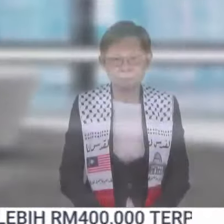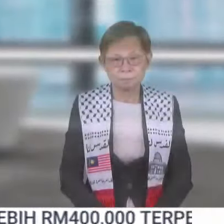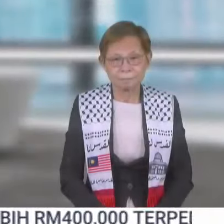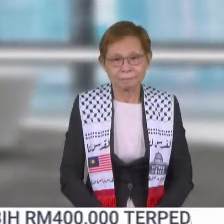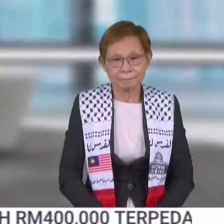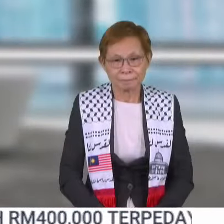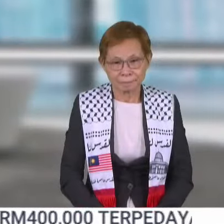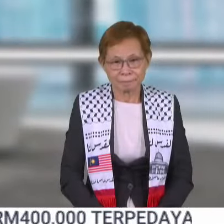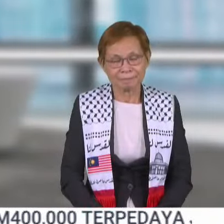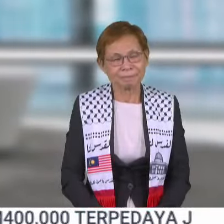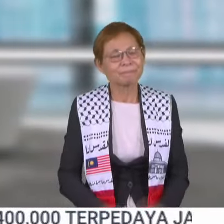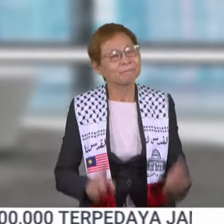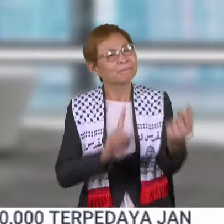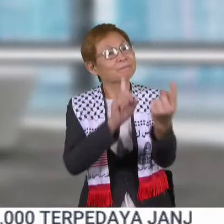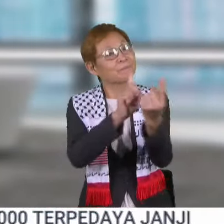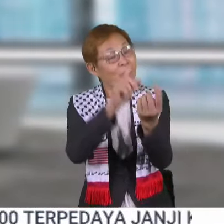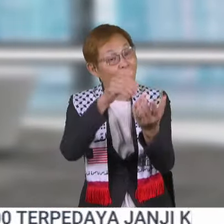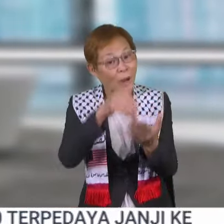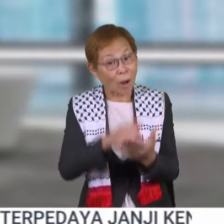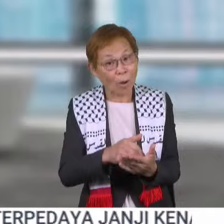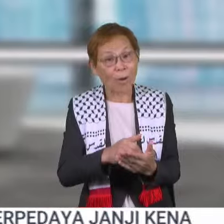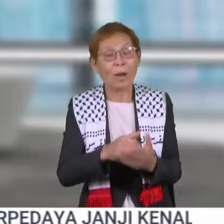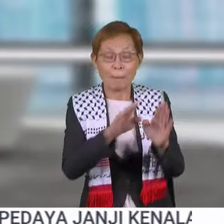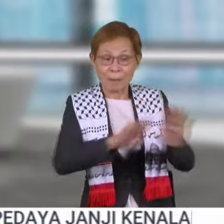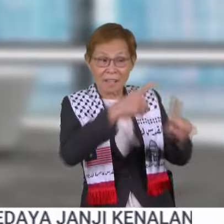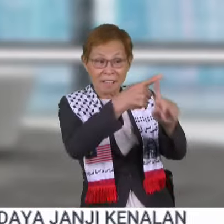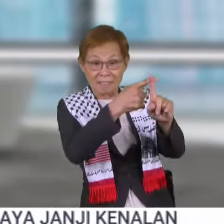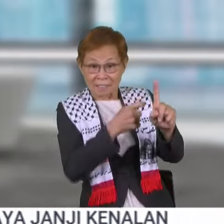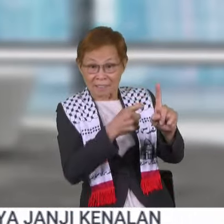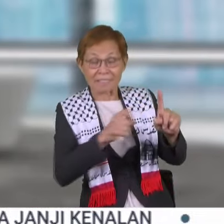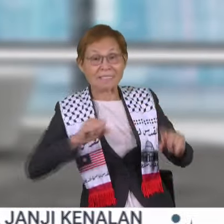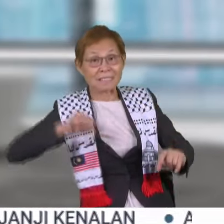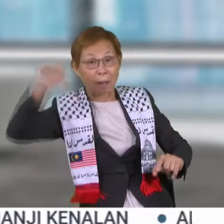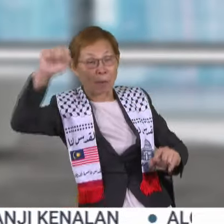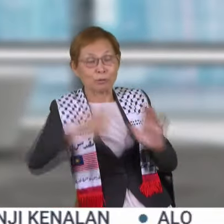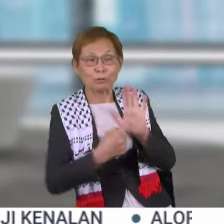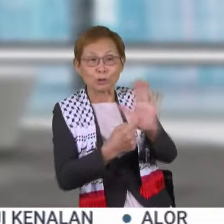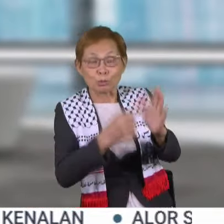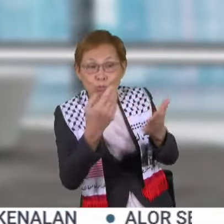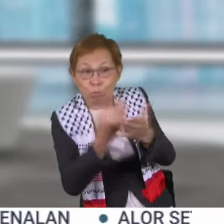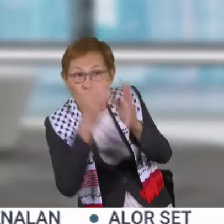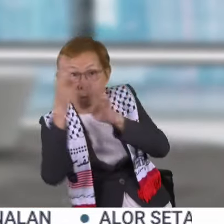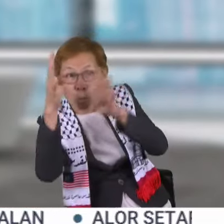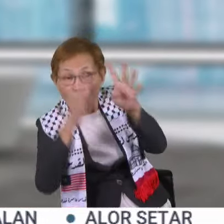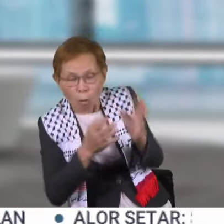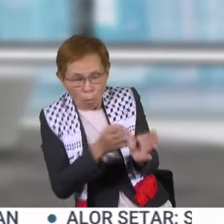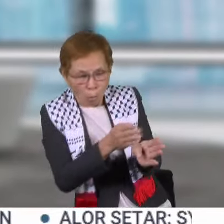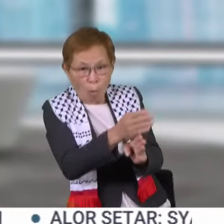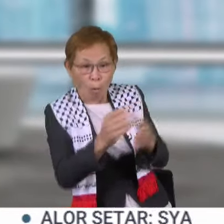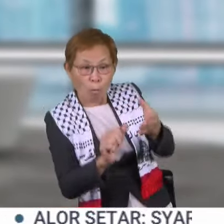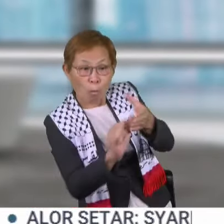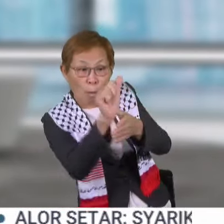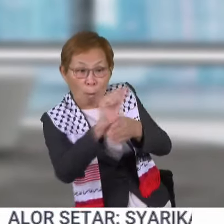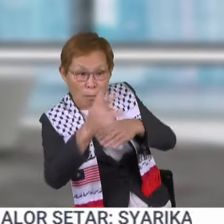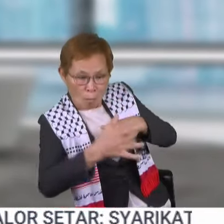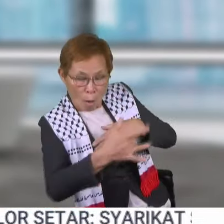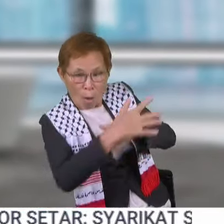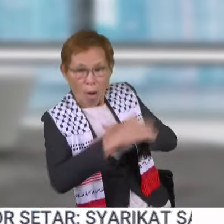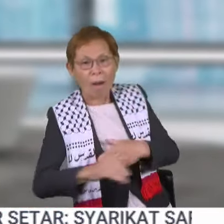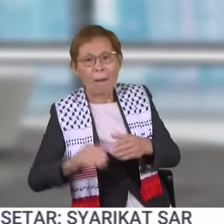www.eic.gov.m bertemu kembali paparan dari negeri di bawah Bayu ketengahkan inovasi jurusan Agroteknologi